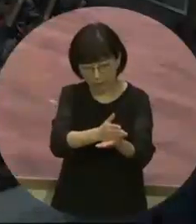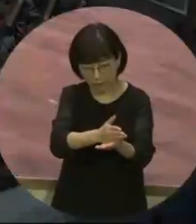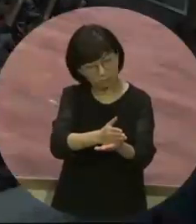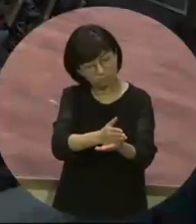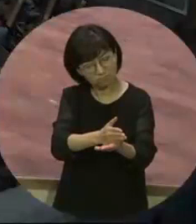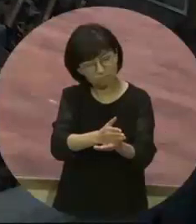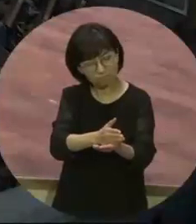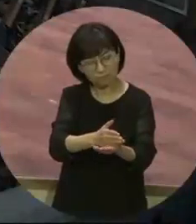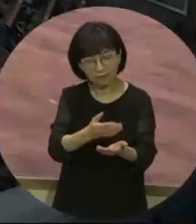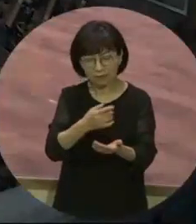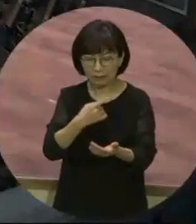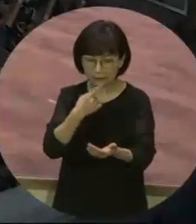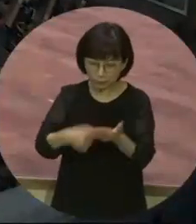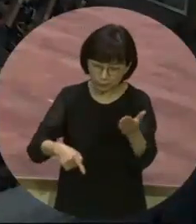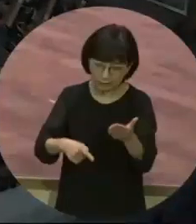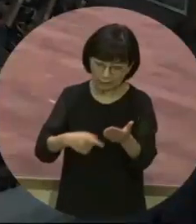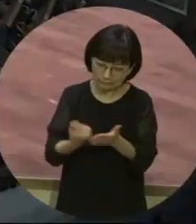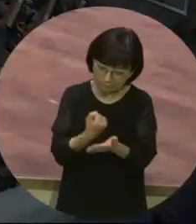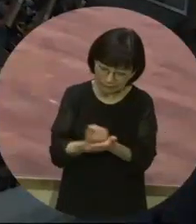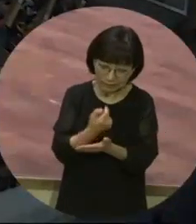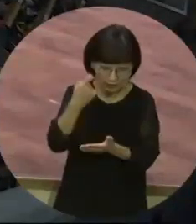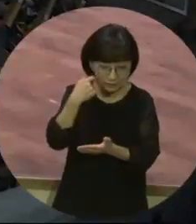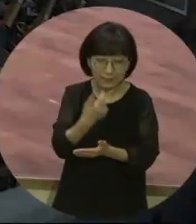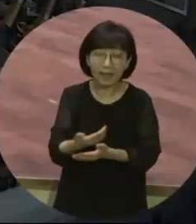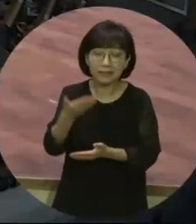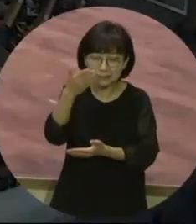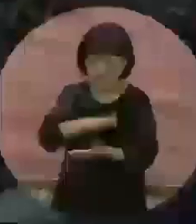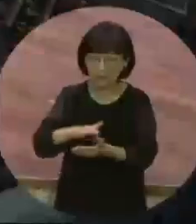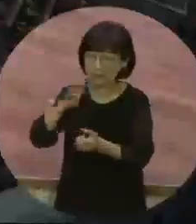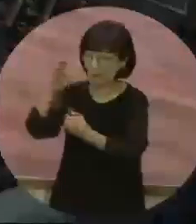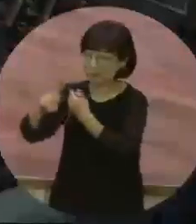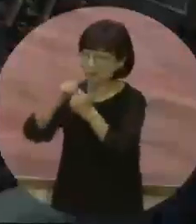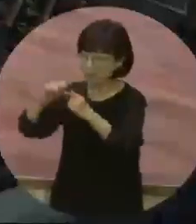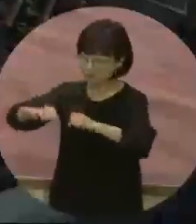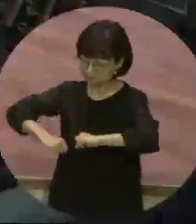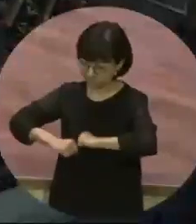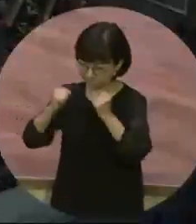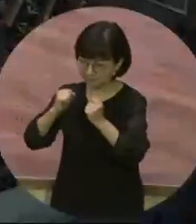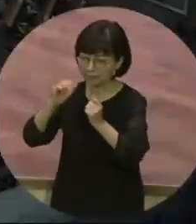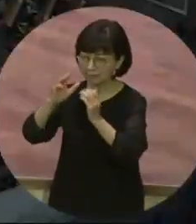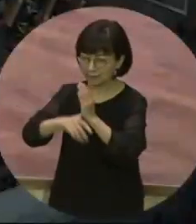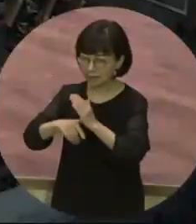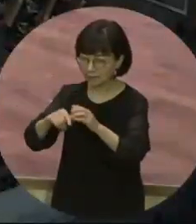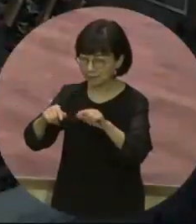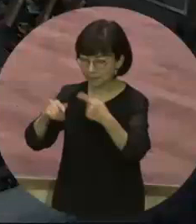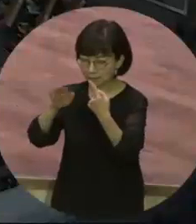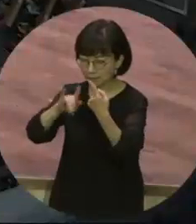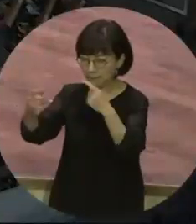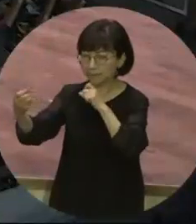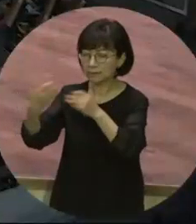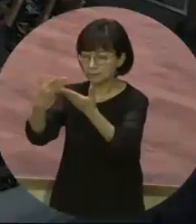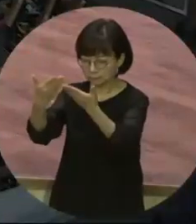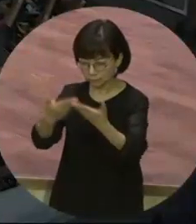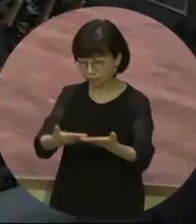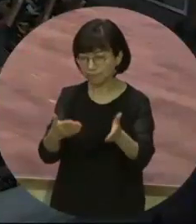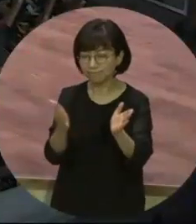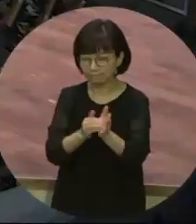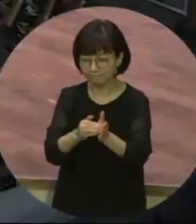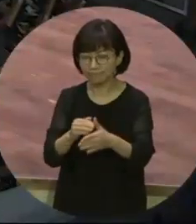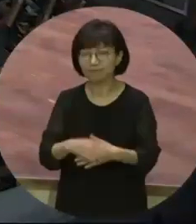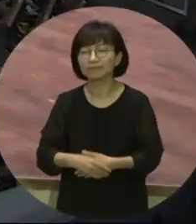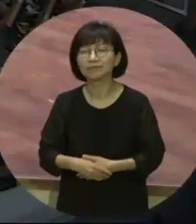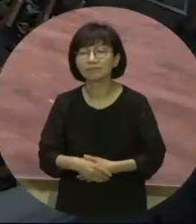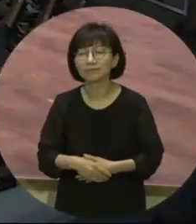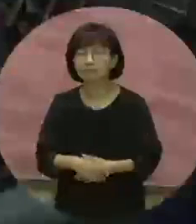보여도 안타깝게 손해 보는 것 같아도 백배의 축복을 하나님이 준비해 놓고 계신다. 하나님이 주시는 것은 어떤 축복이냐?